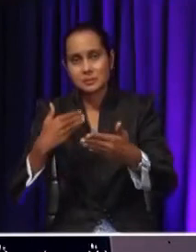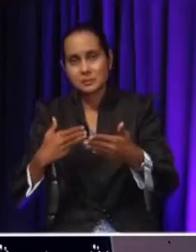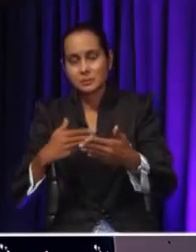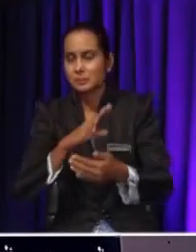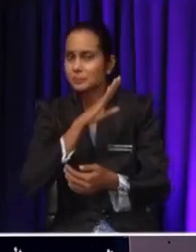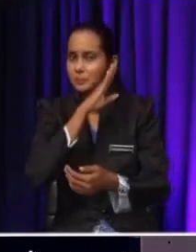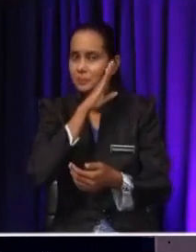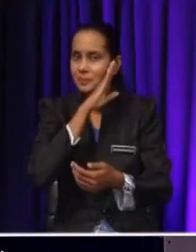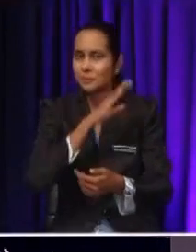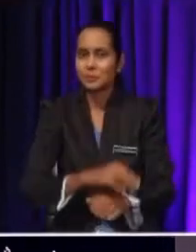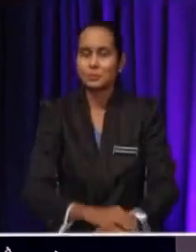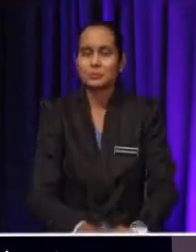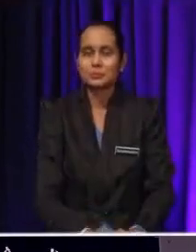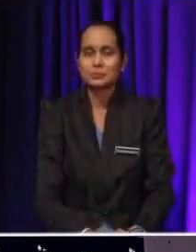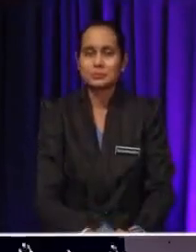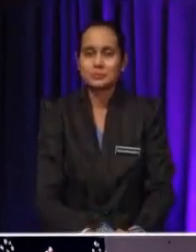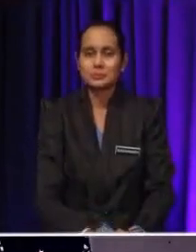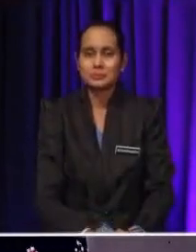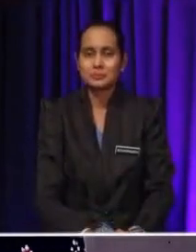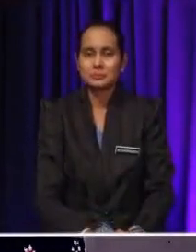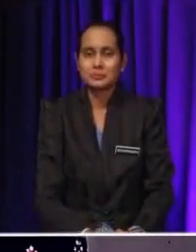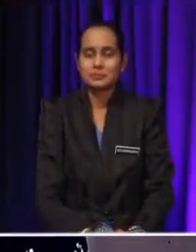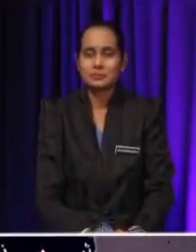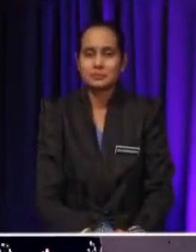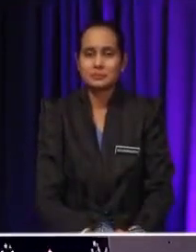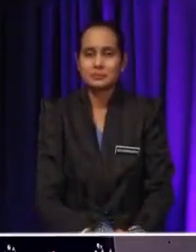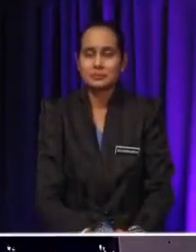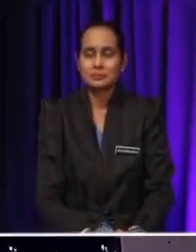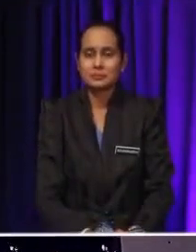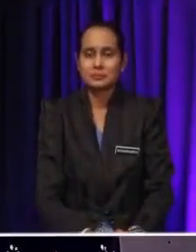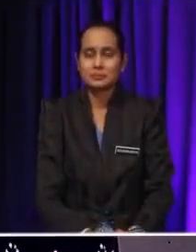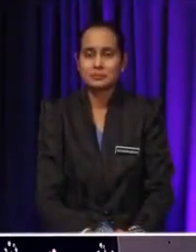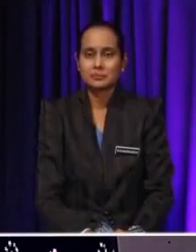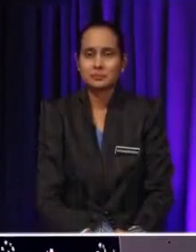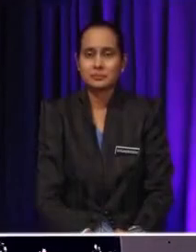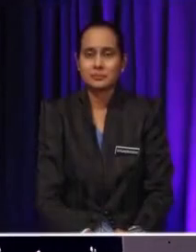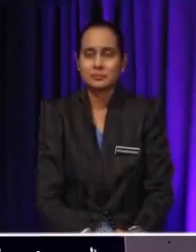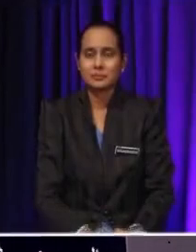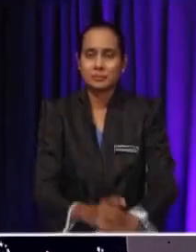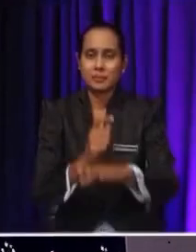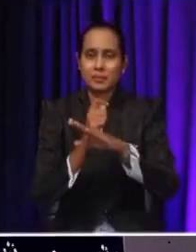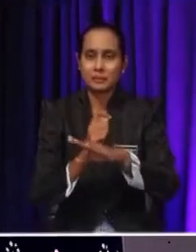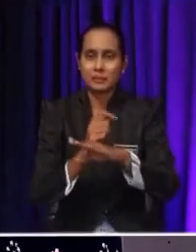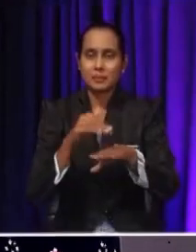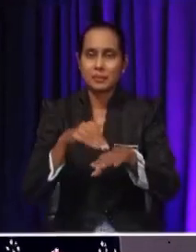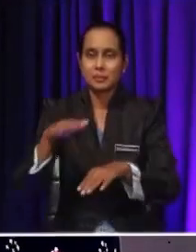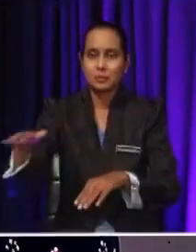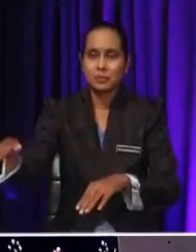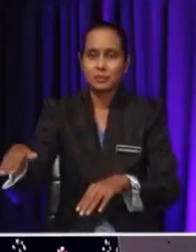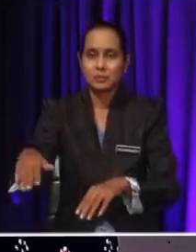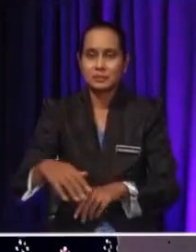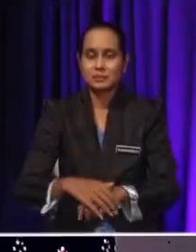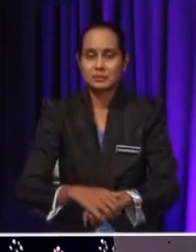tidur betul juga jadi pemilihan perkataan itu kena Betul lah tapi apapun Tania kepada anak-anak murid saya